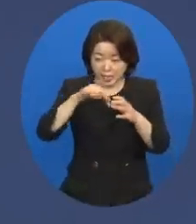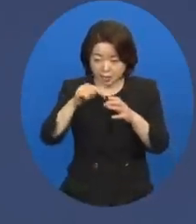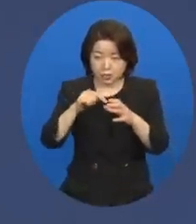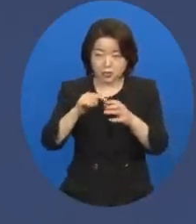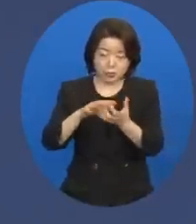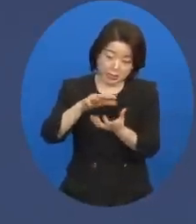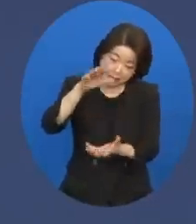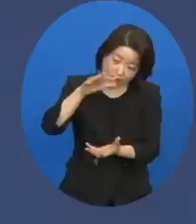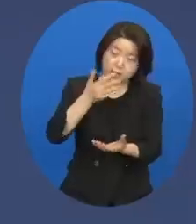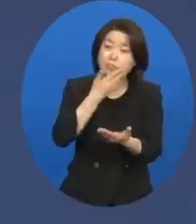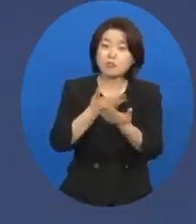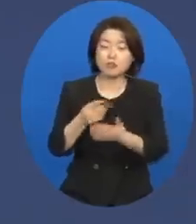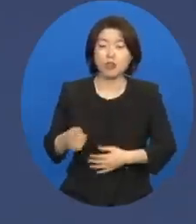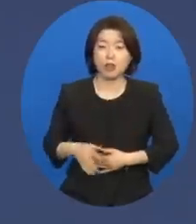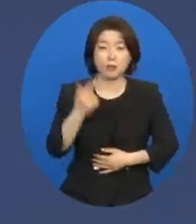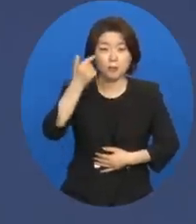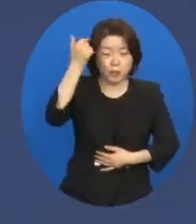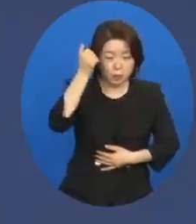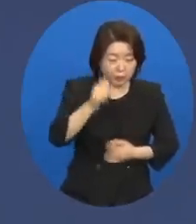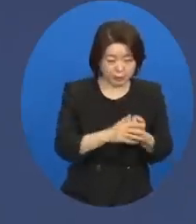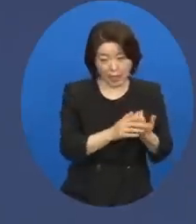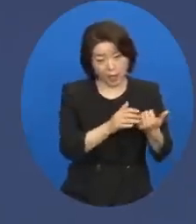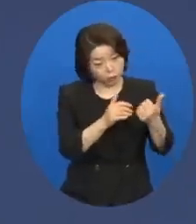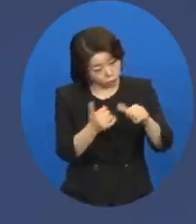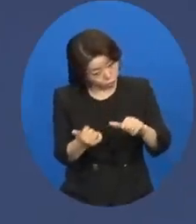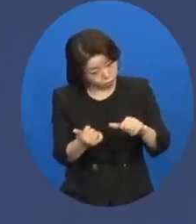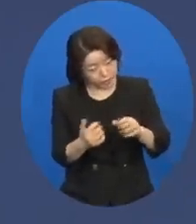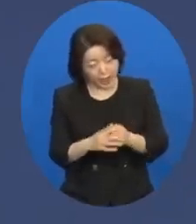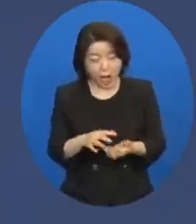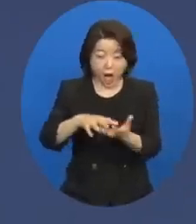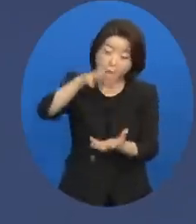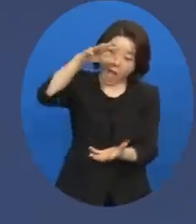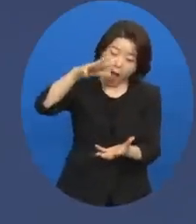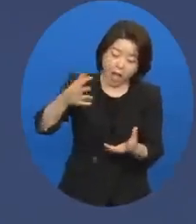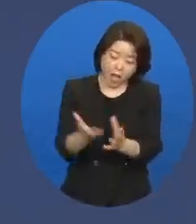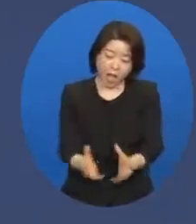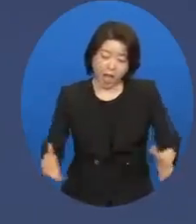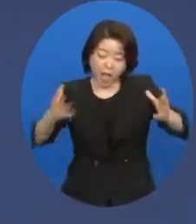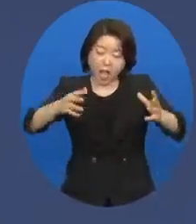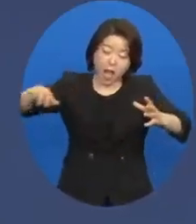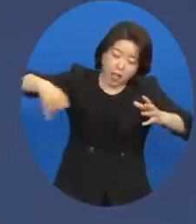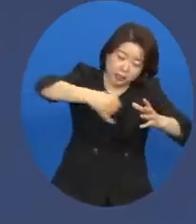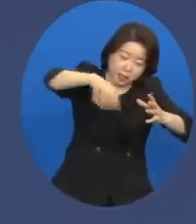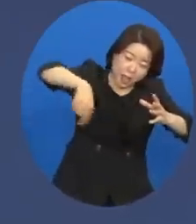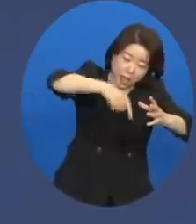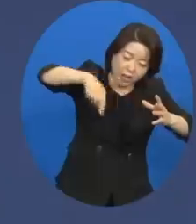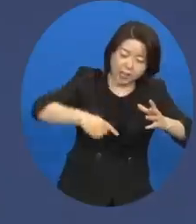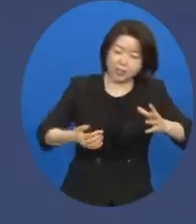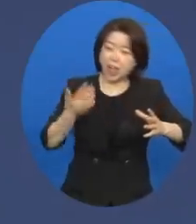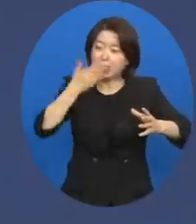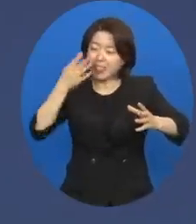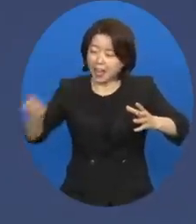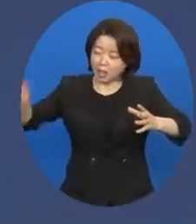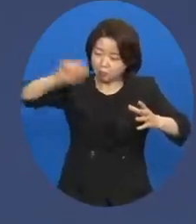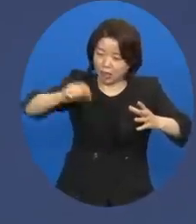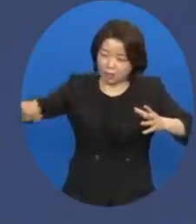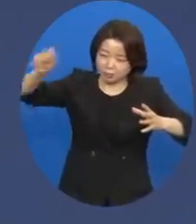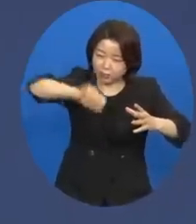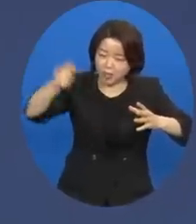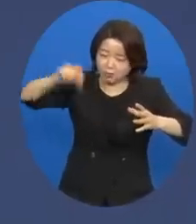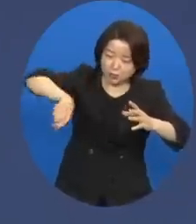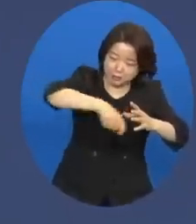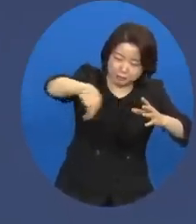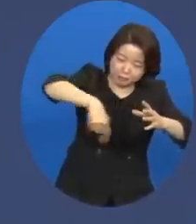정성이니까 목사님들 돌아가시라고 커피를 한 대접에다가 거기다가 설탕을 막 두 숟갈 세 숟갈